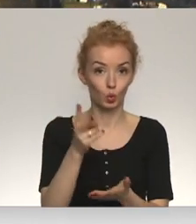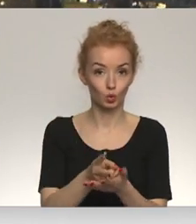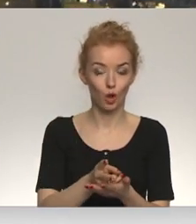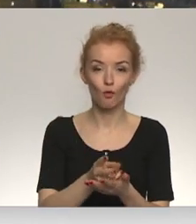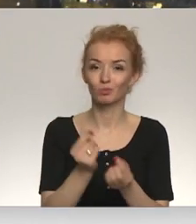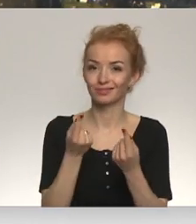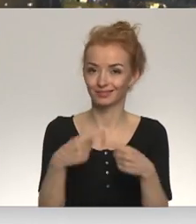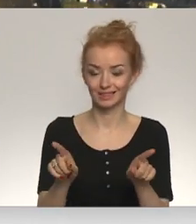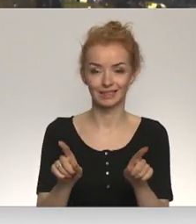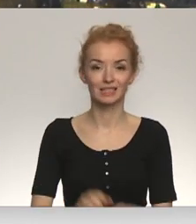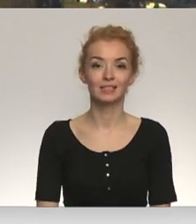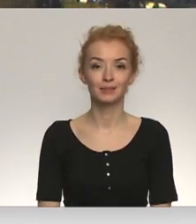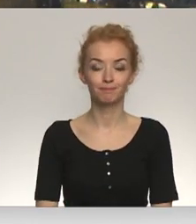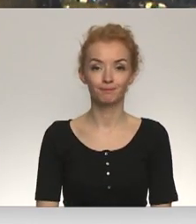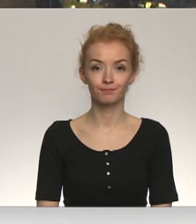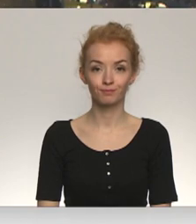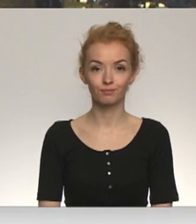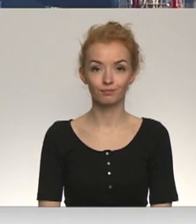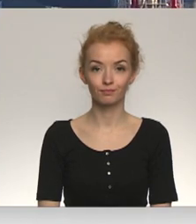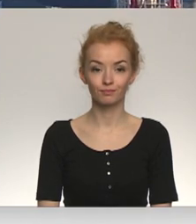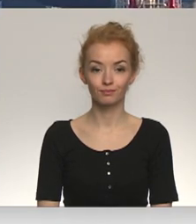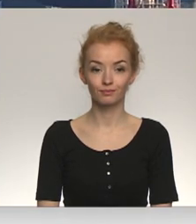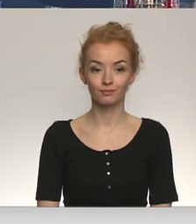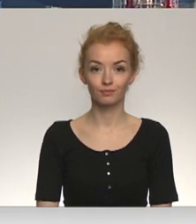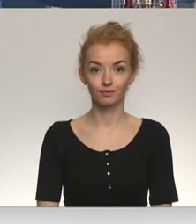cits un plašāk stāsta Dāvids Freidenfelds.